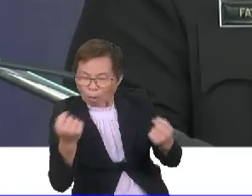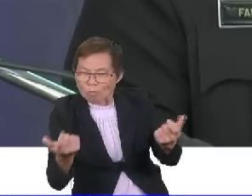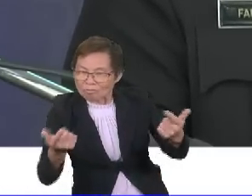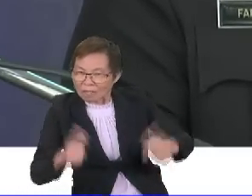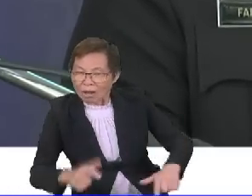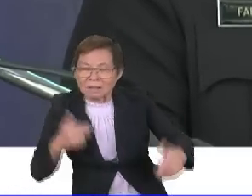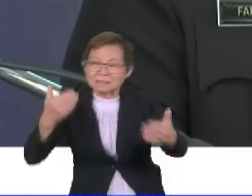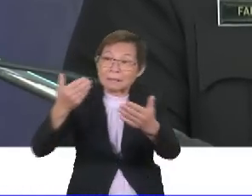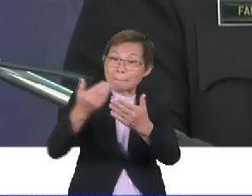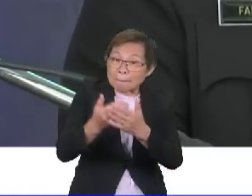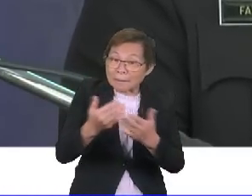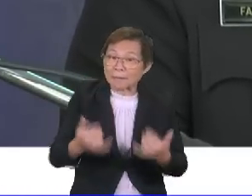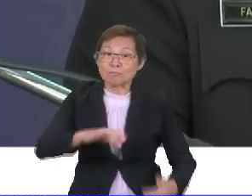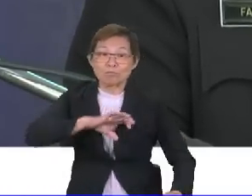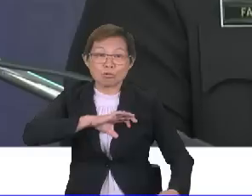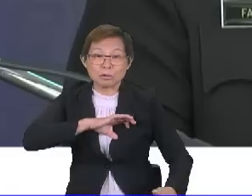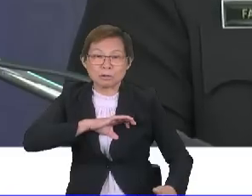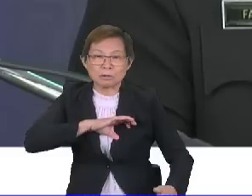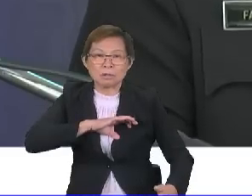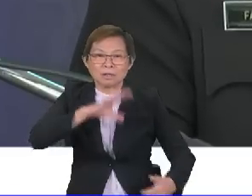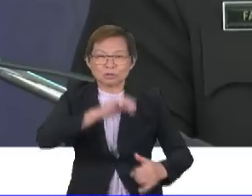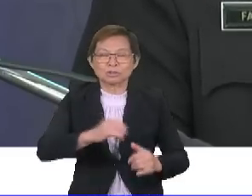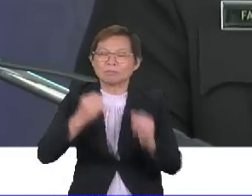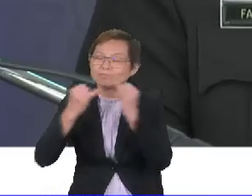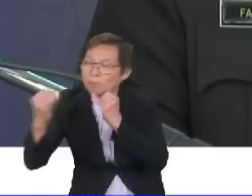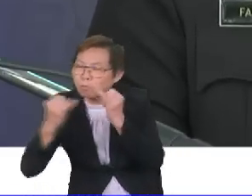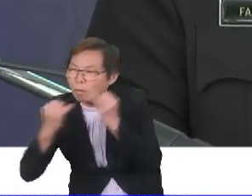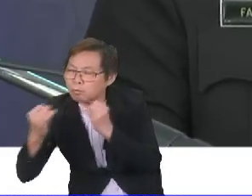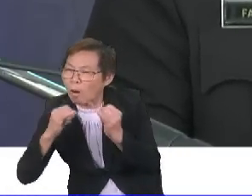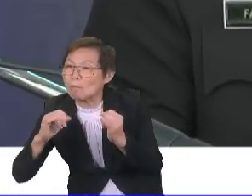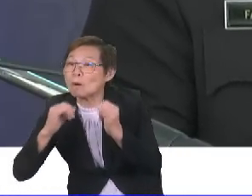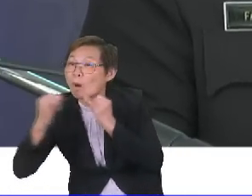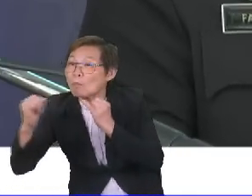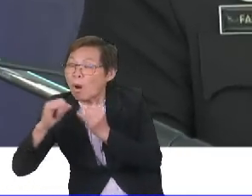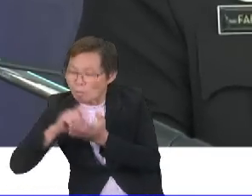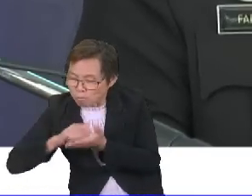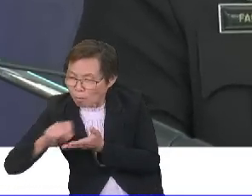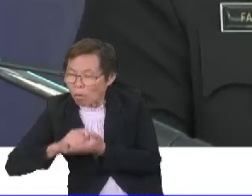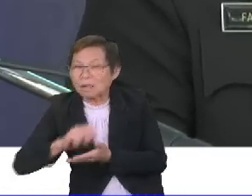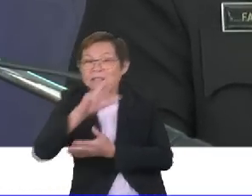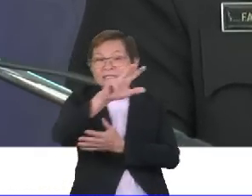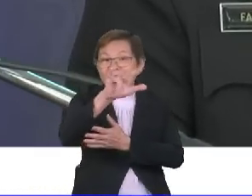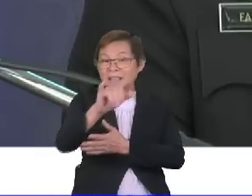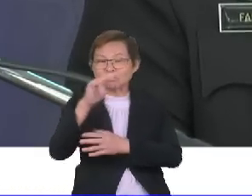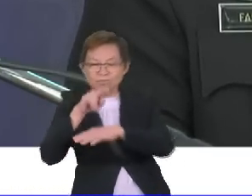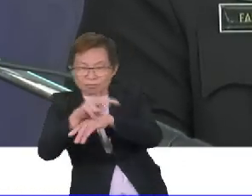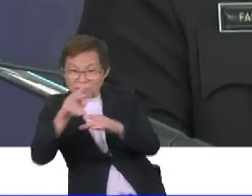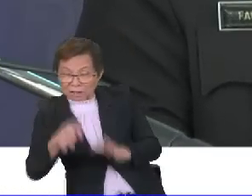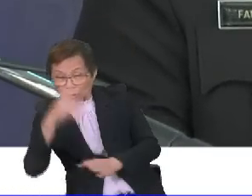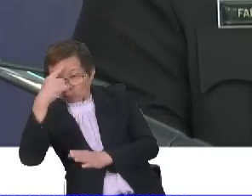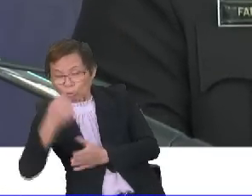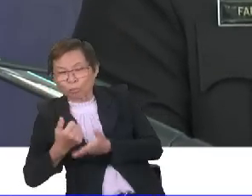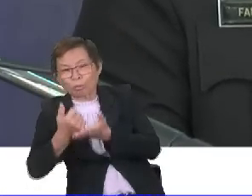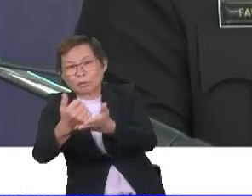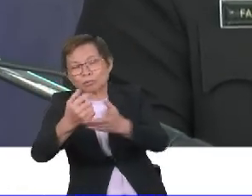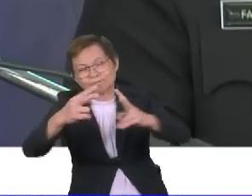sehingga kini pihak pulih setelah merekam percakapan seramai 36 orang saksi bagi